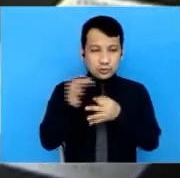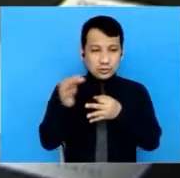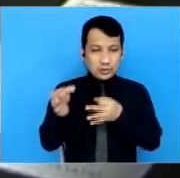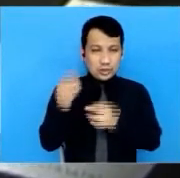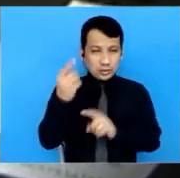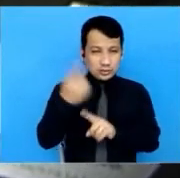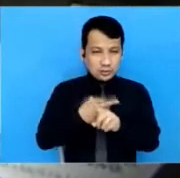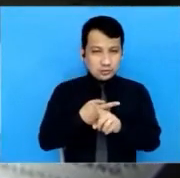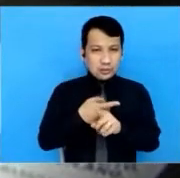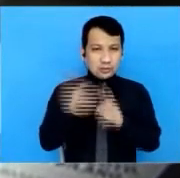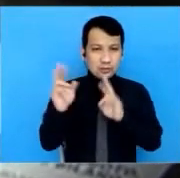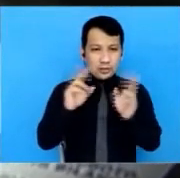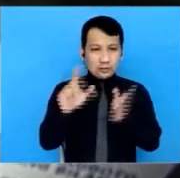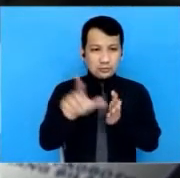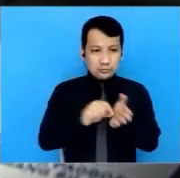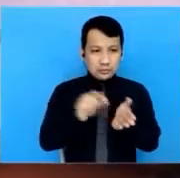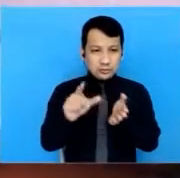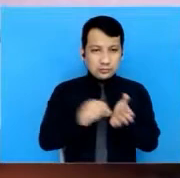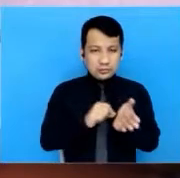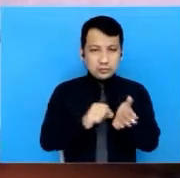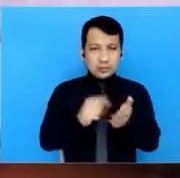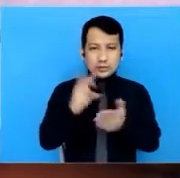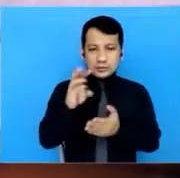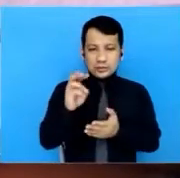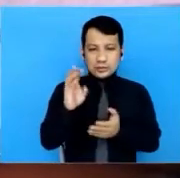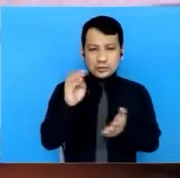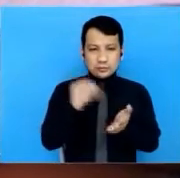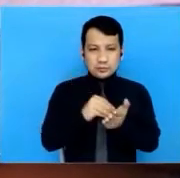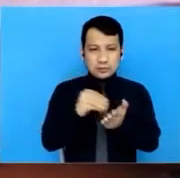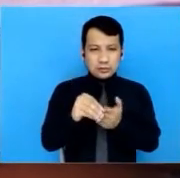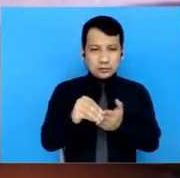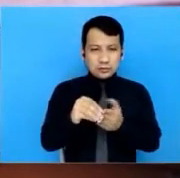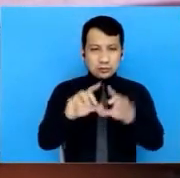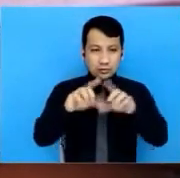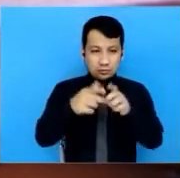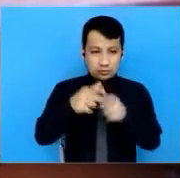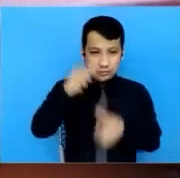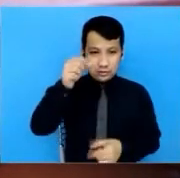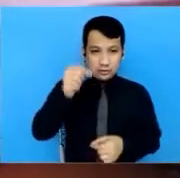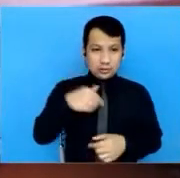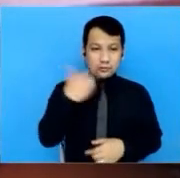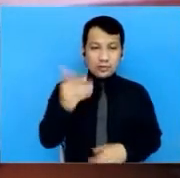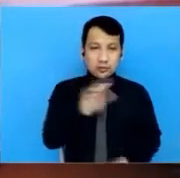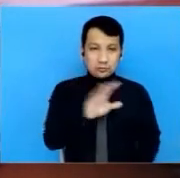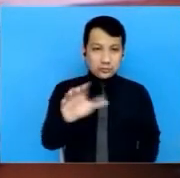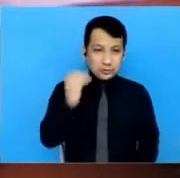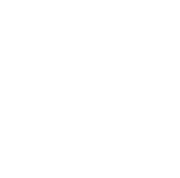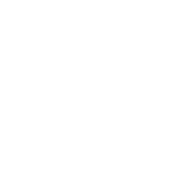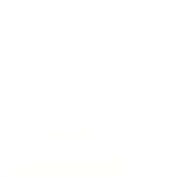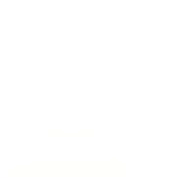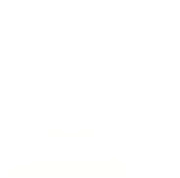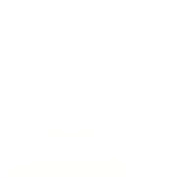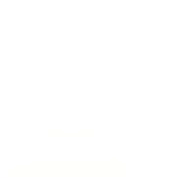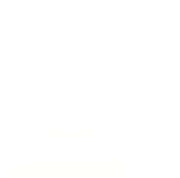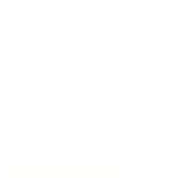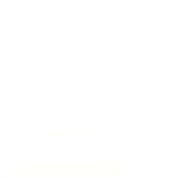printing ng higit 60 million na balota. Nagbabalita mula sa Frontline, Jen Kalimon, News 5.